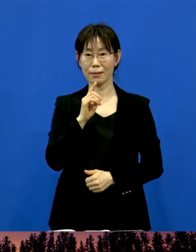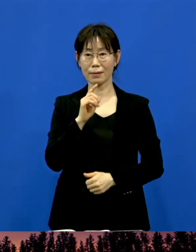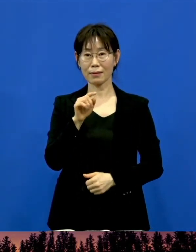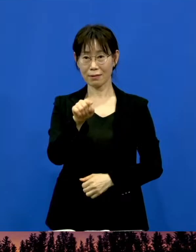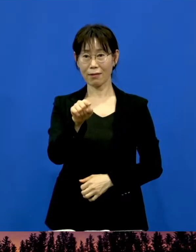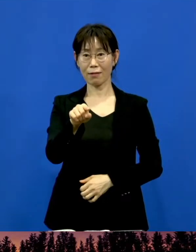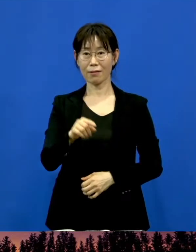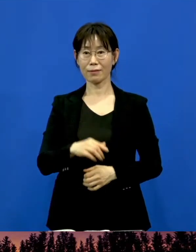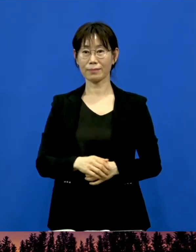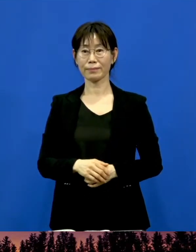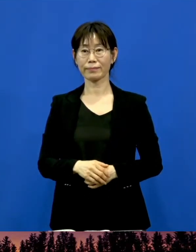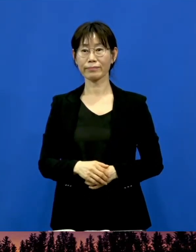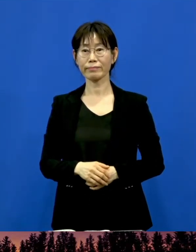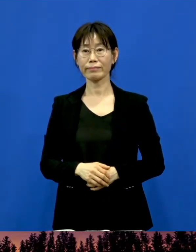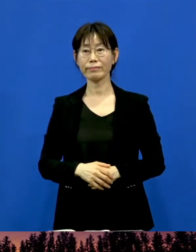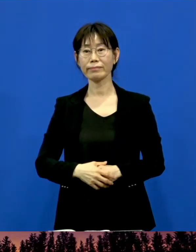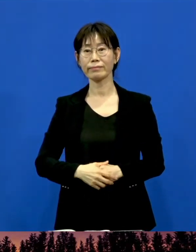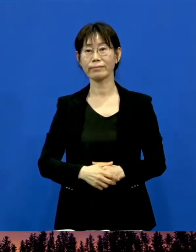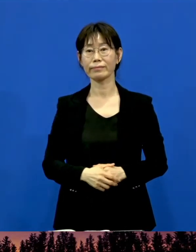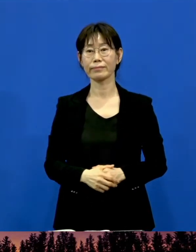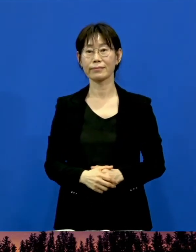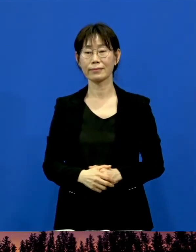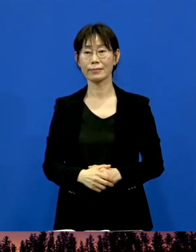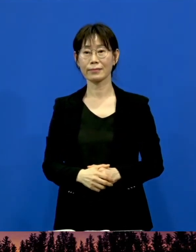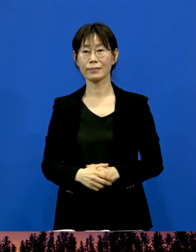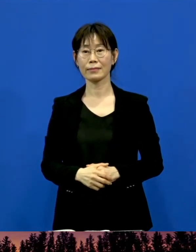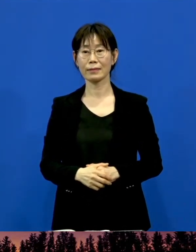충만이 필요한 게 그거예요, 여러분. 단 한 개 끼어들 틈이 없어요.